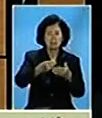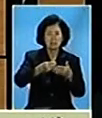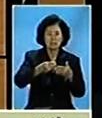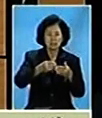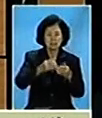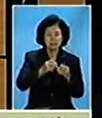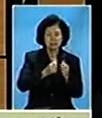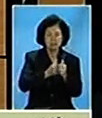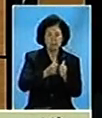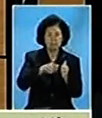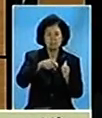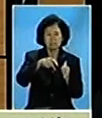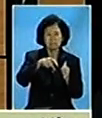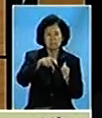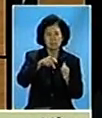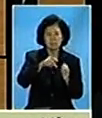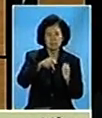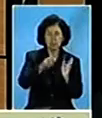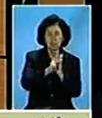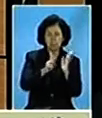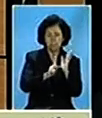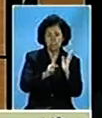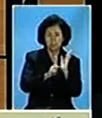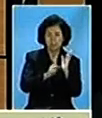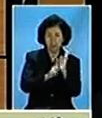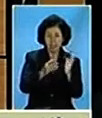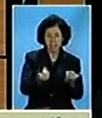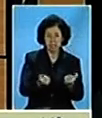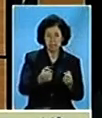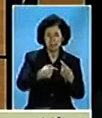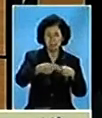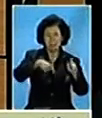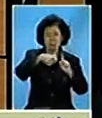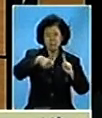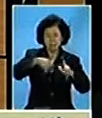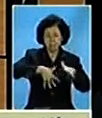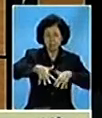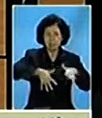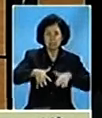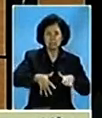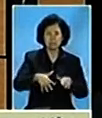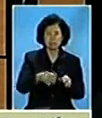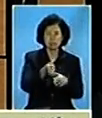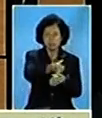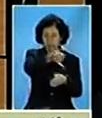ฎหมายฉบับนี้เนี่ยมาจากพี่น้องประชาชนดีอกดีใจว่ากฎหมายที่มาจากประชาชนได้เข้าม